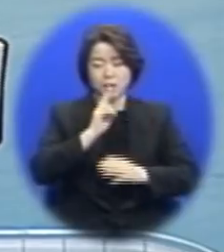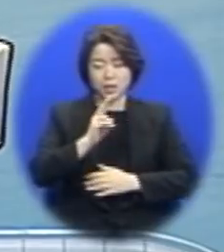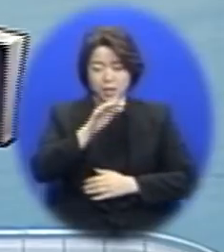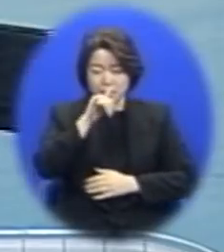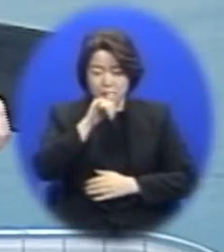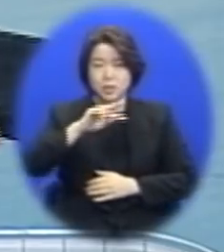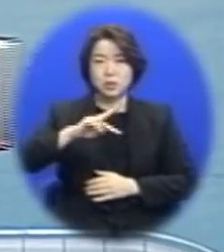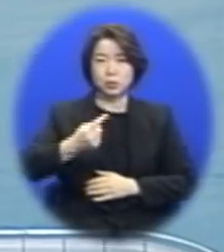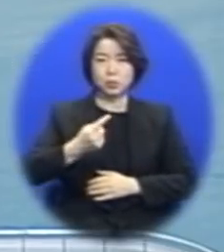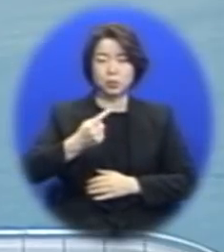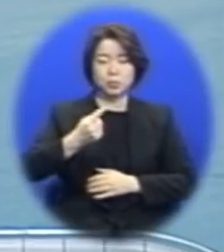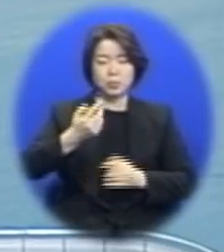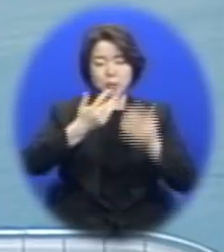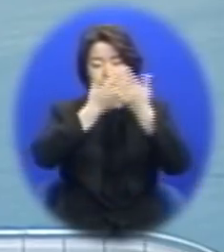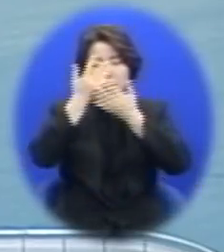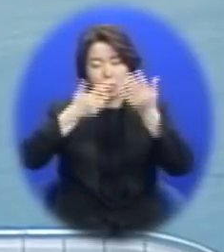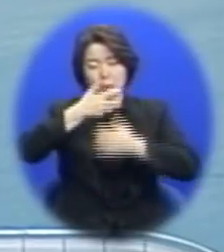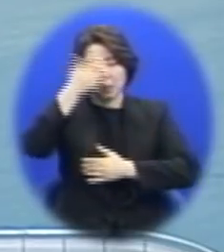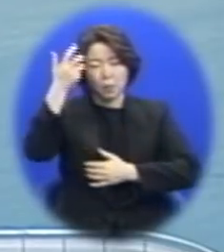판타지 소설에 불과한 것입니다.